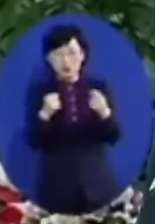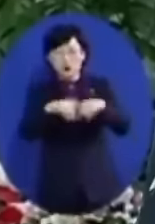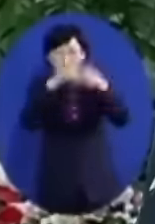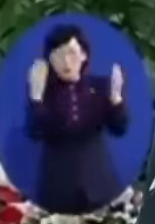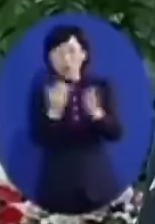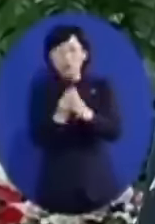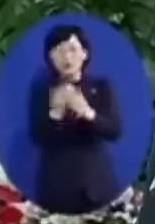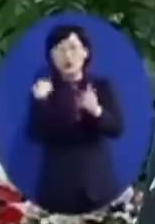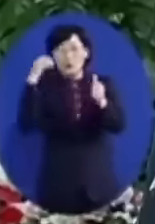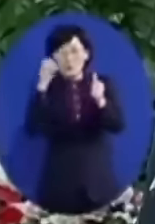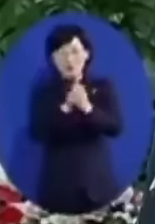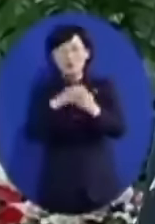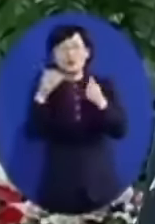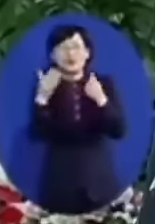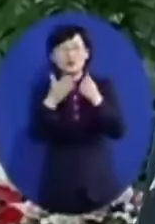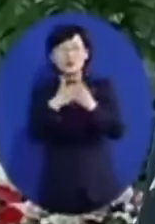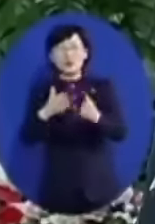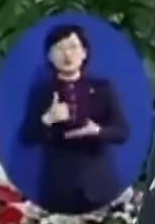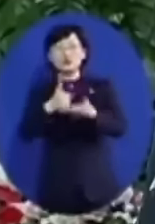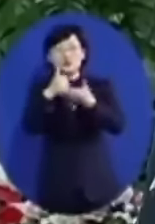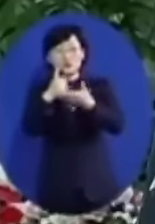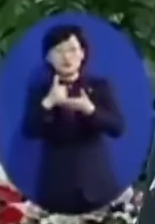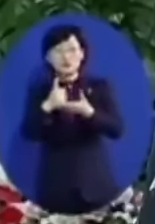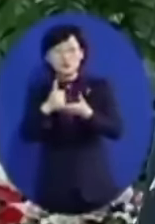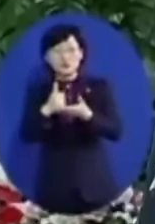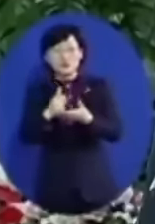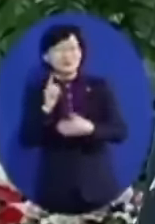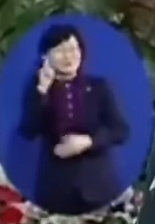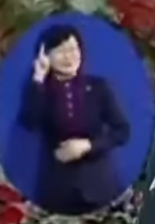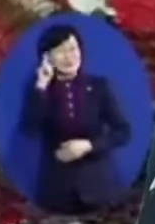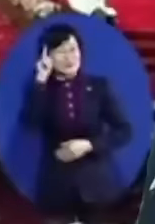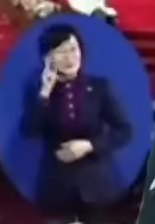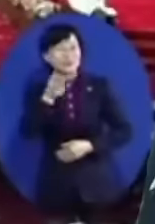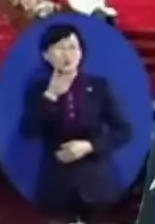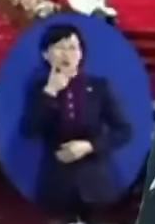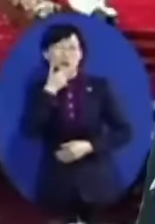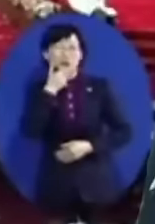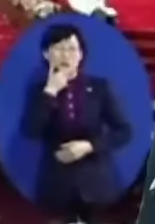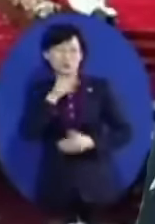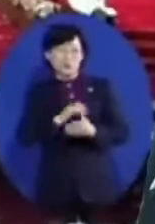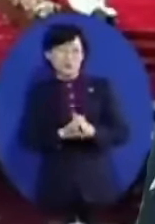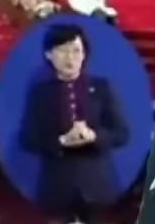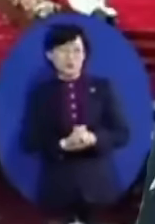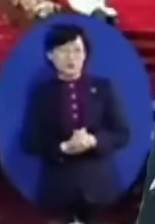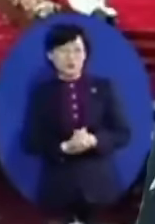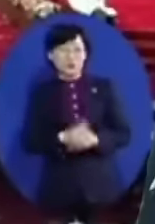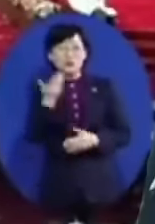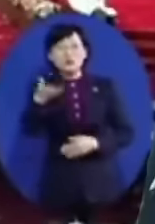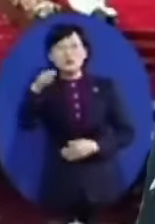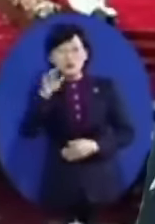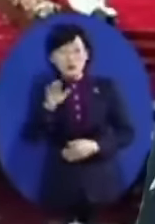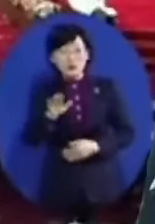것을 맡겼기 때문에 주님은 스트레스에 걸리지 않으셨습니다. 그런데